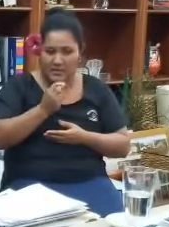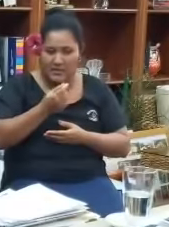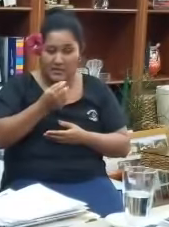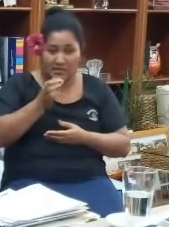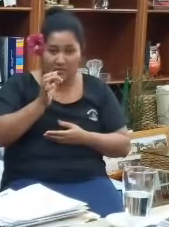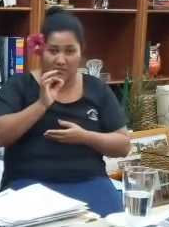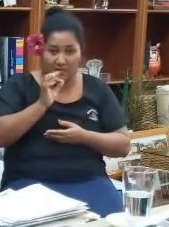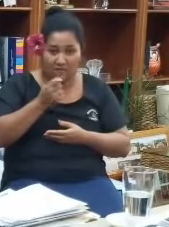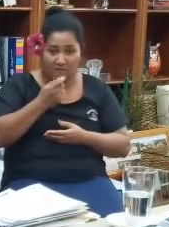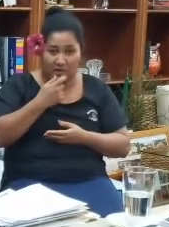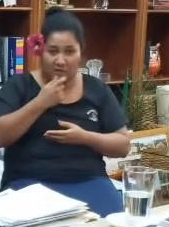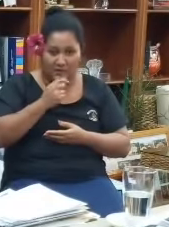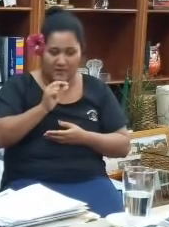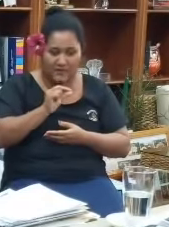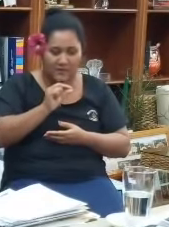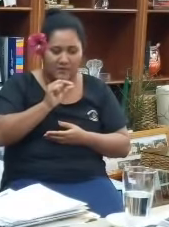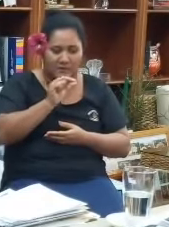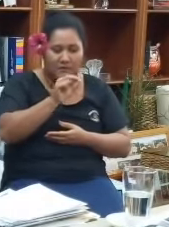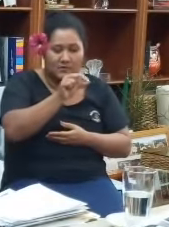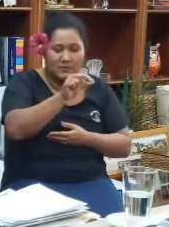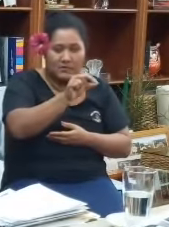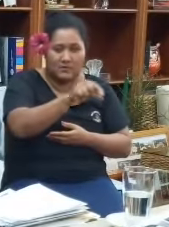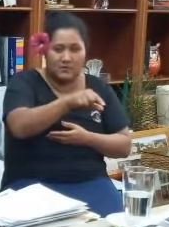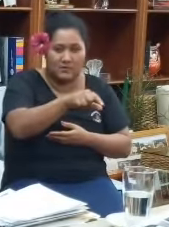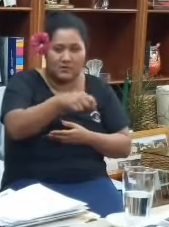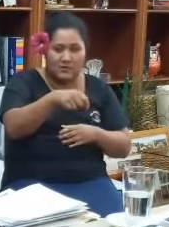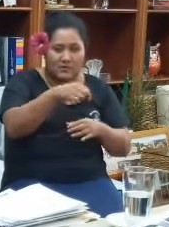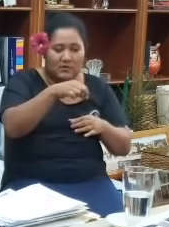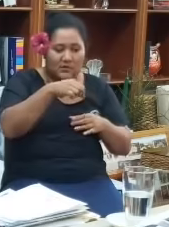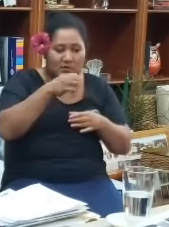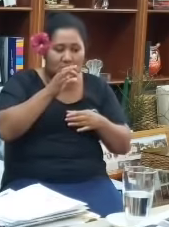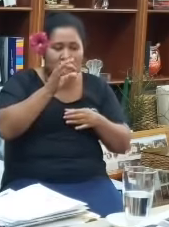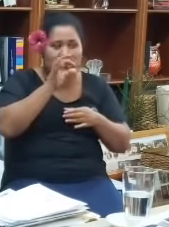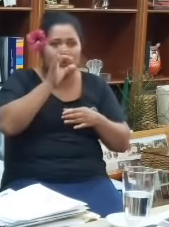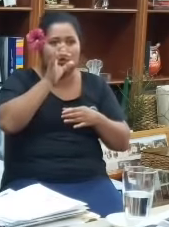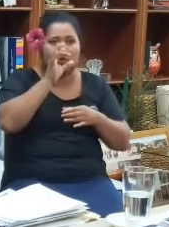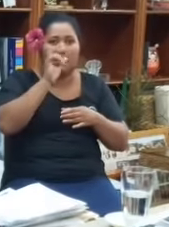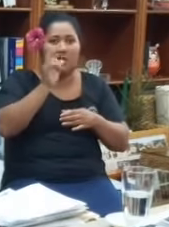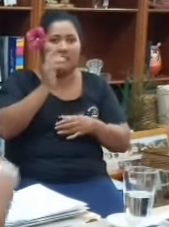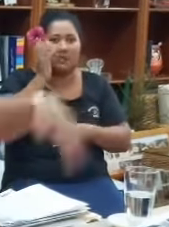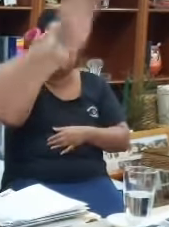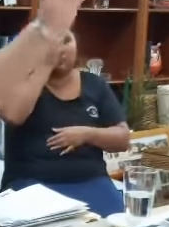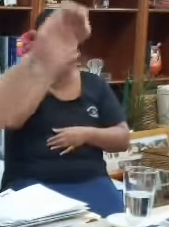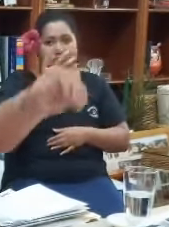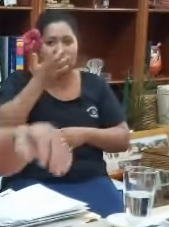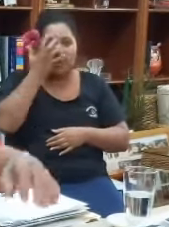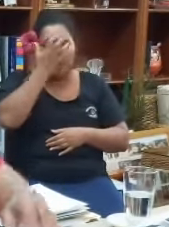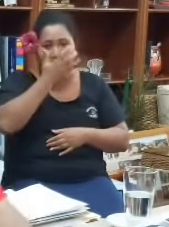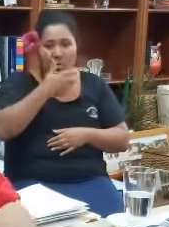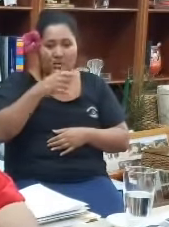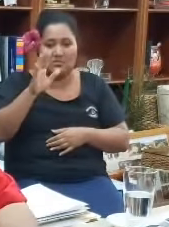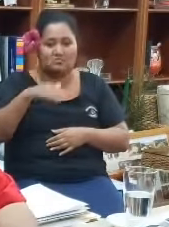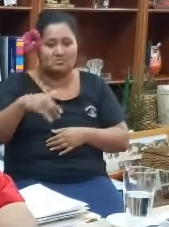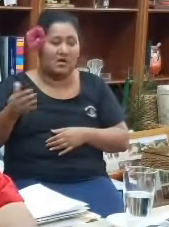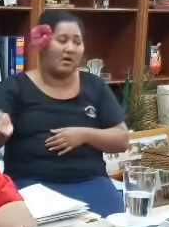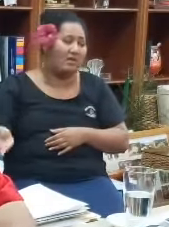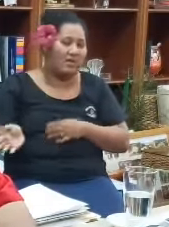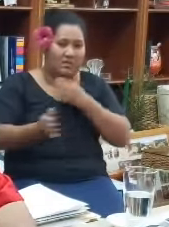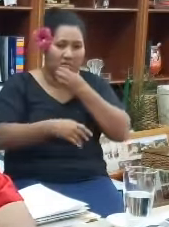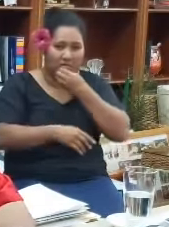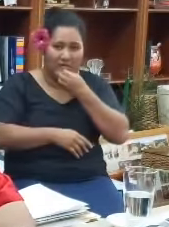mbe mbe ia o nga i lo e nga lo le ave e ke ia